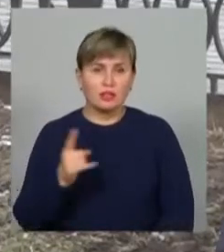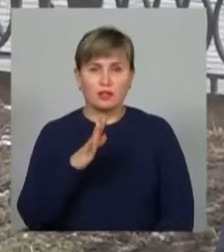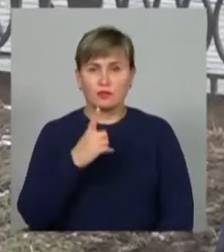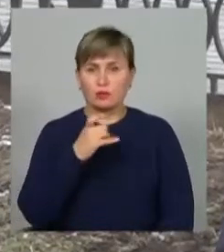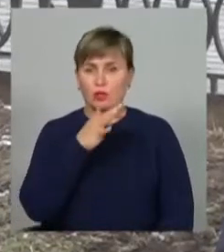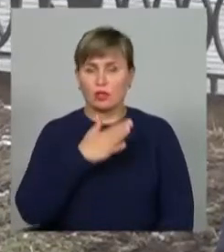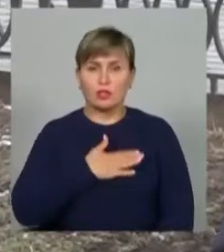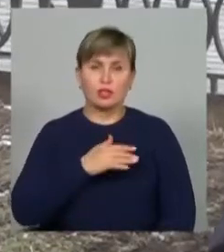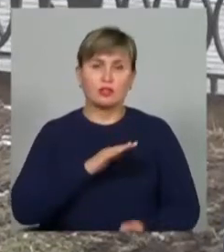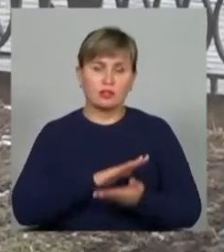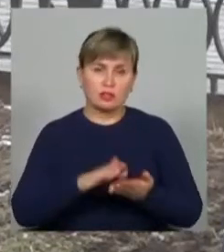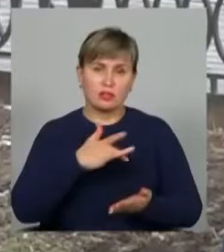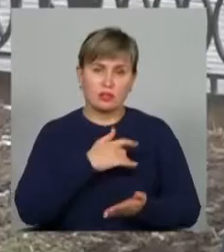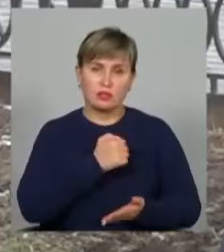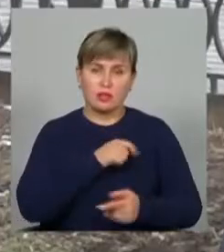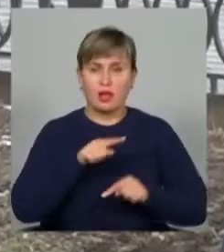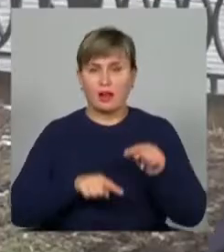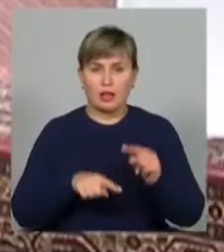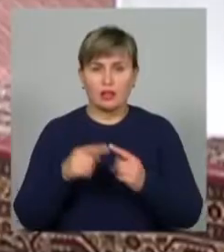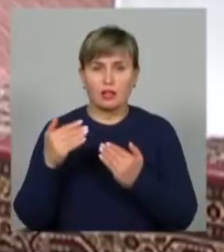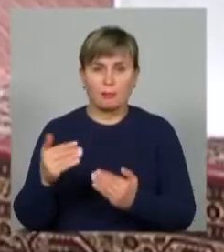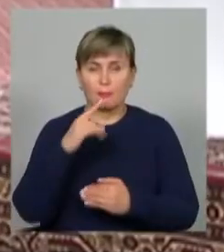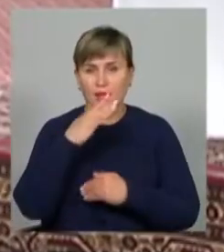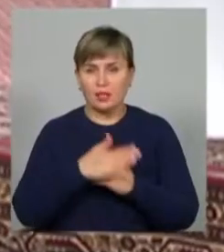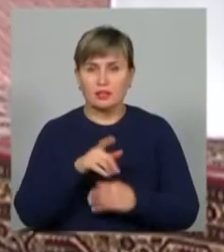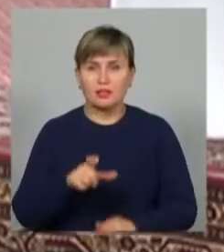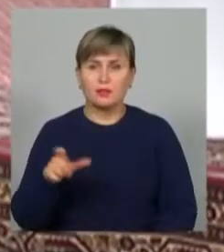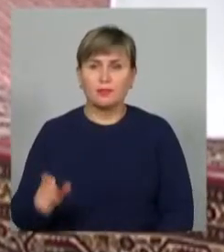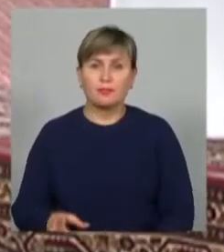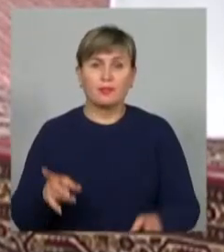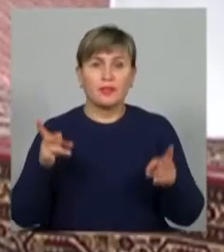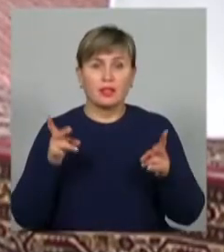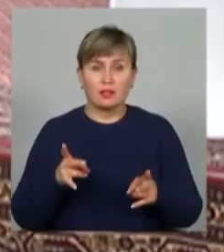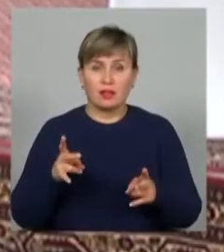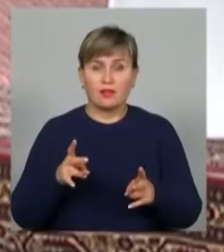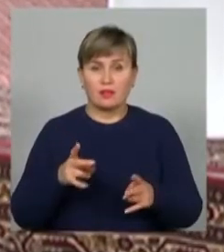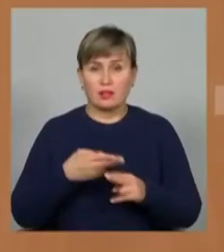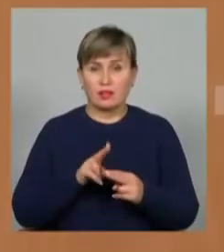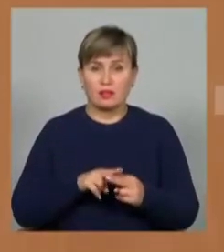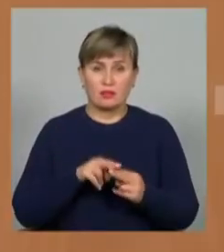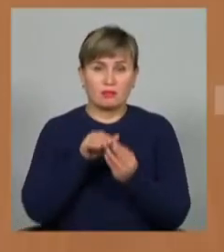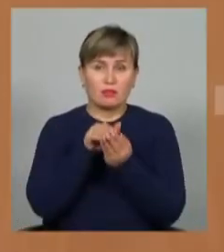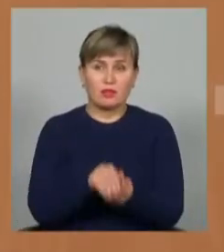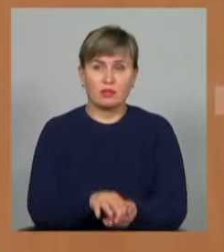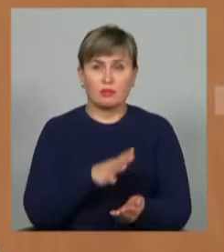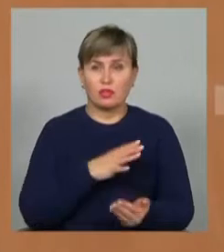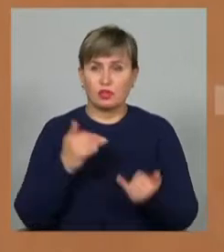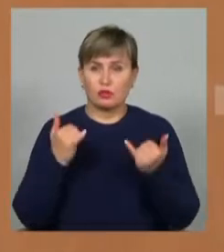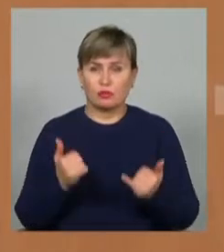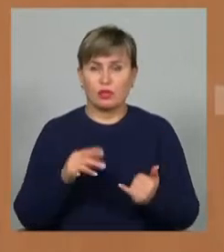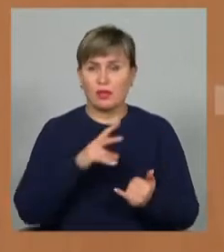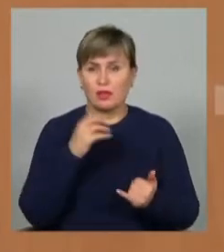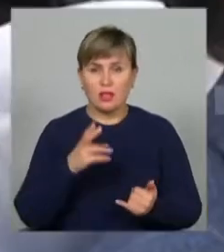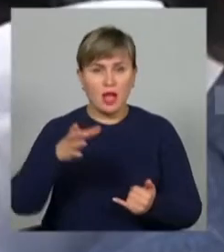Наши искренние соболезнования родным Абдижамиля Ага. Траурный митинг «Прощание с писателем» состоялся сегодня в